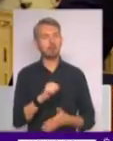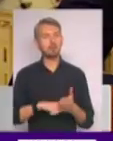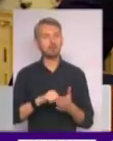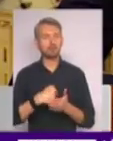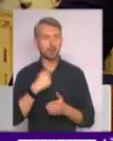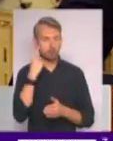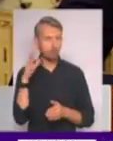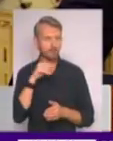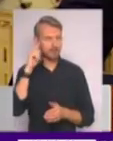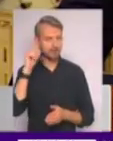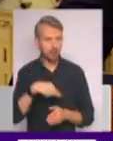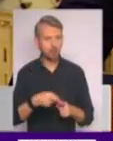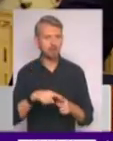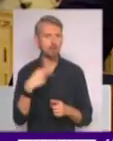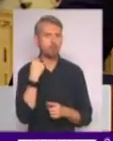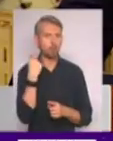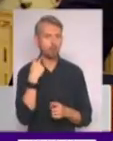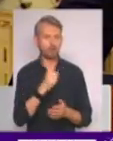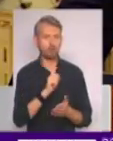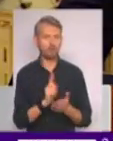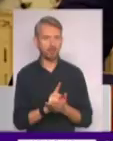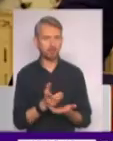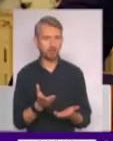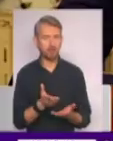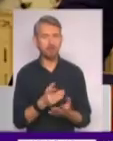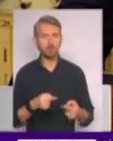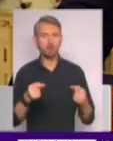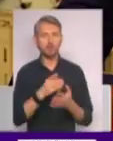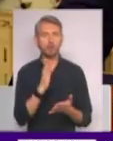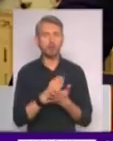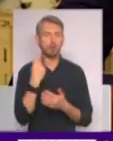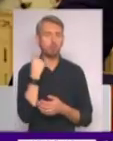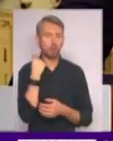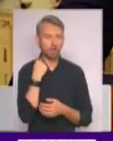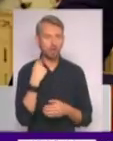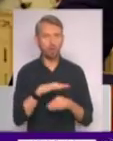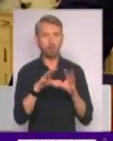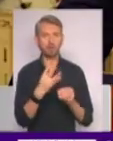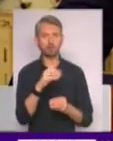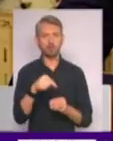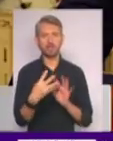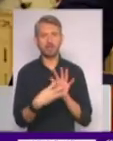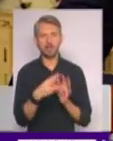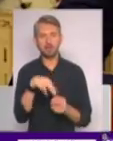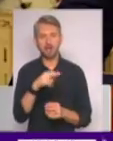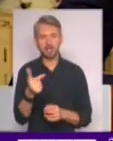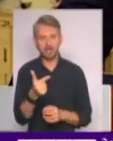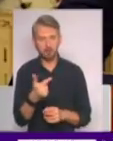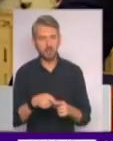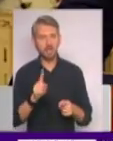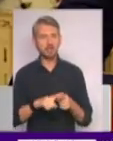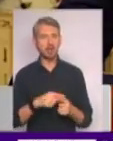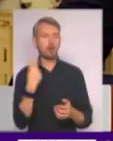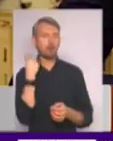думаю, що вже всі знають, це боргові зобов'язання. Відповідно, є борги в об'ємі 4,9 мільярда гривень. Це борги, в